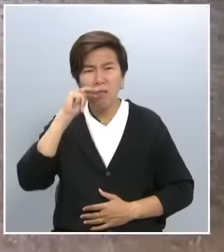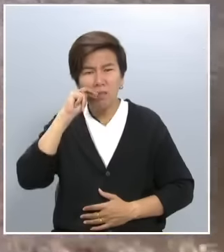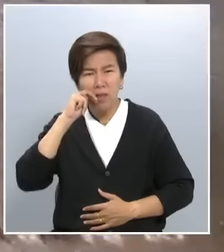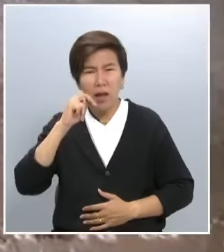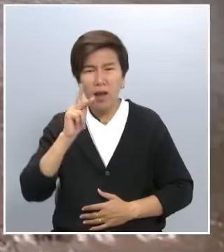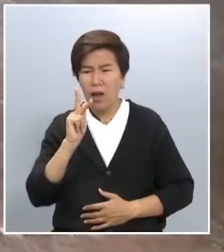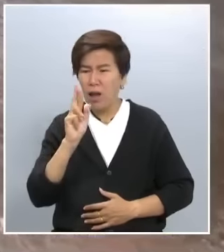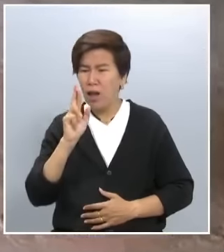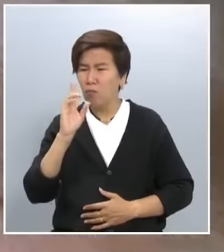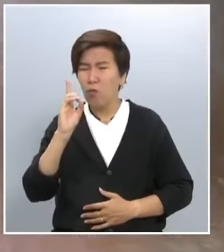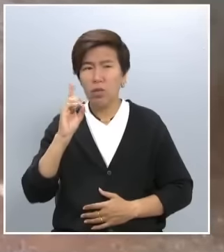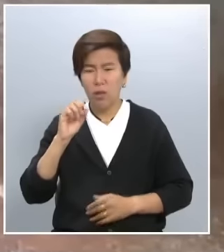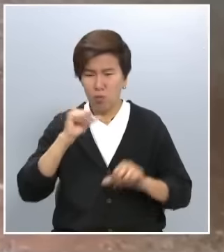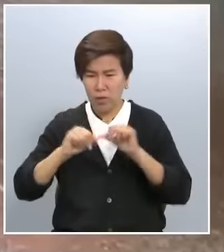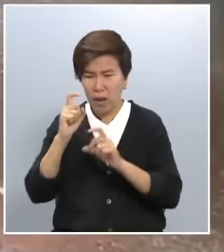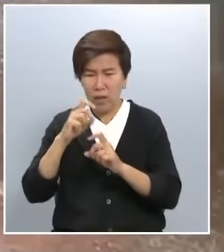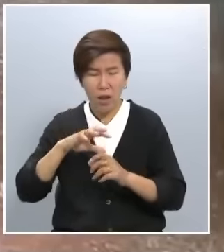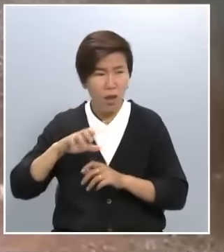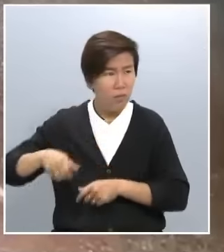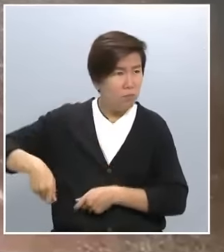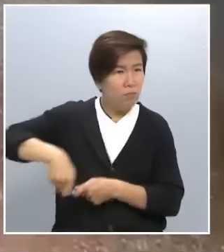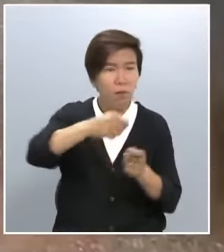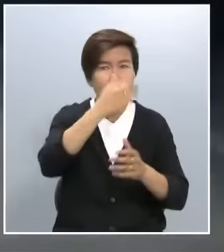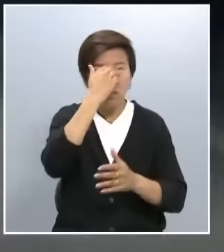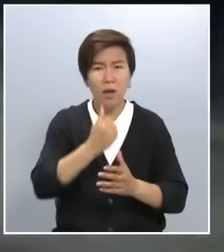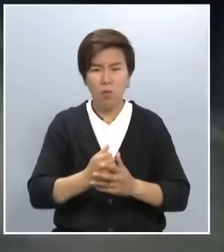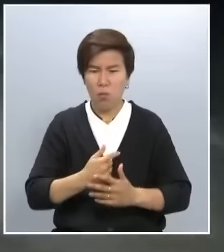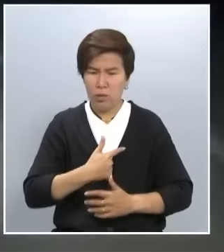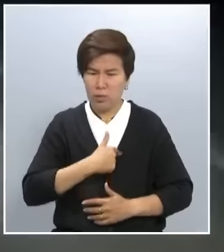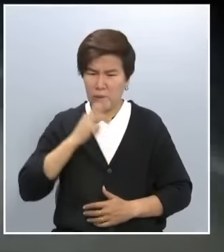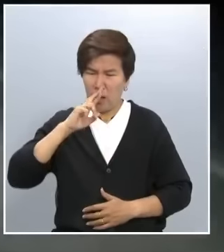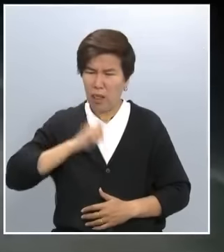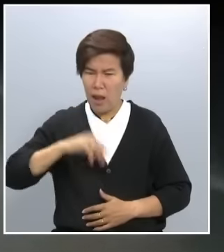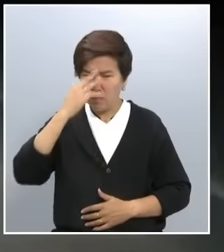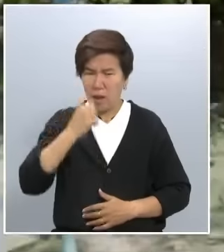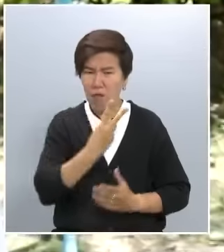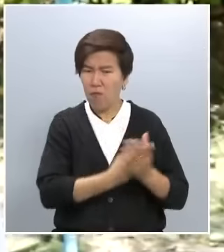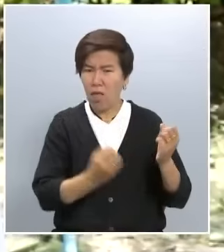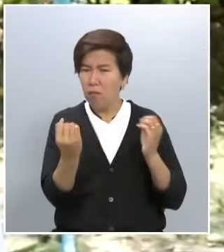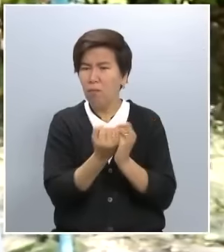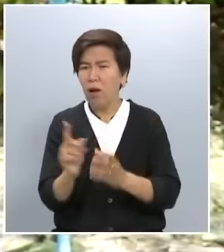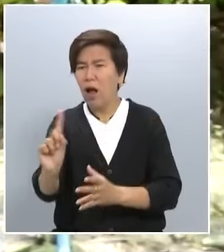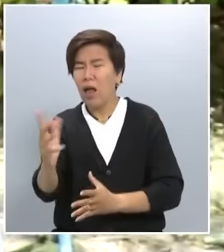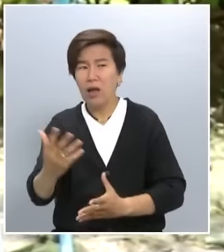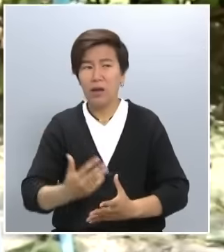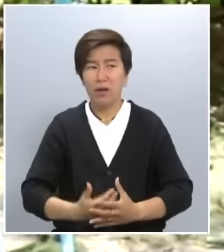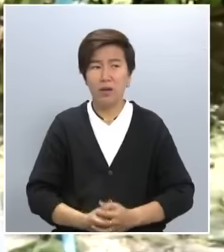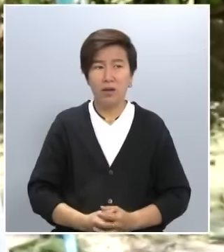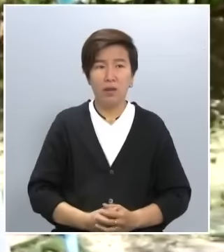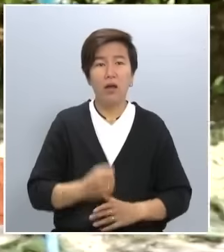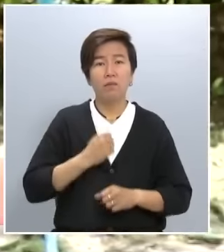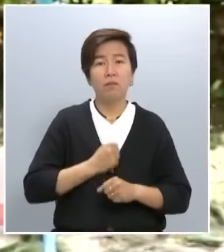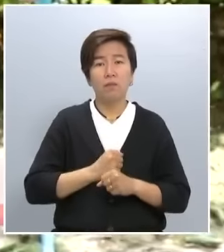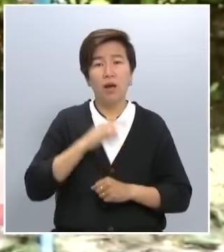ก่อเหตุภรรยาของตนไปทำอะไรให้ทำไมถึงใจร้ายขนาดนี ้เลิกงานตอน2 ทุ่มแล้วขับมอเตอร์ไซ